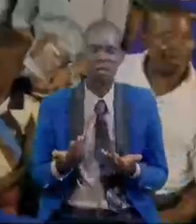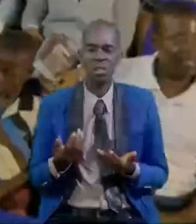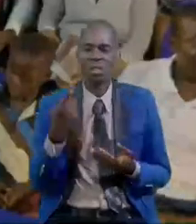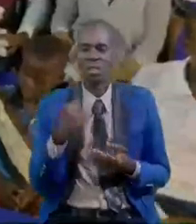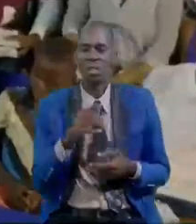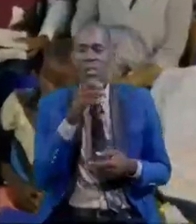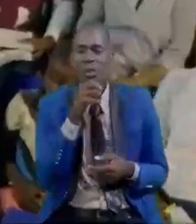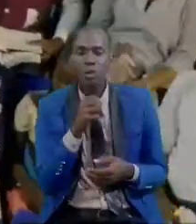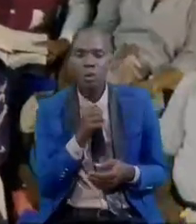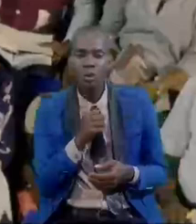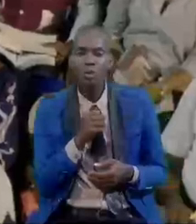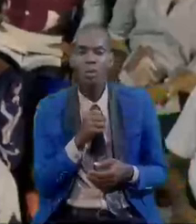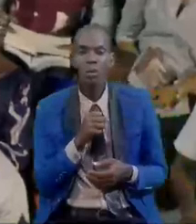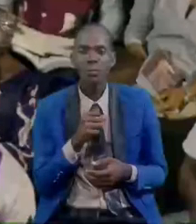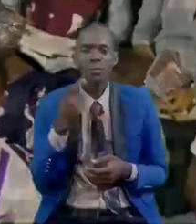les vieux,